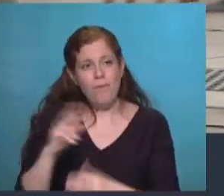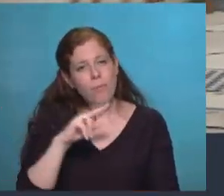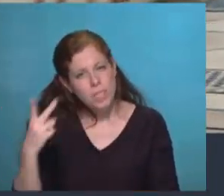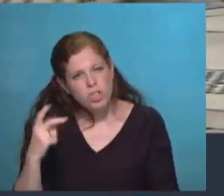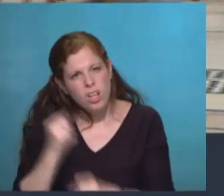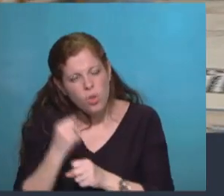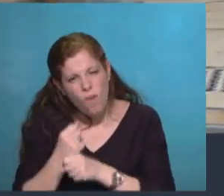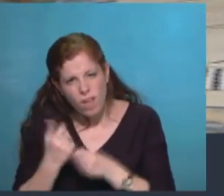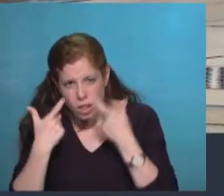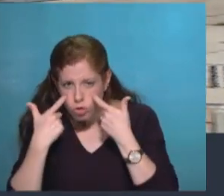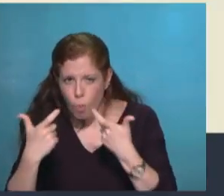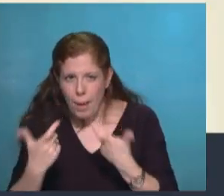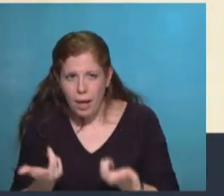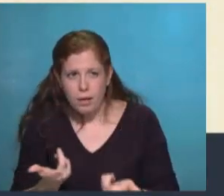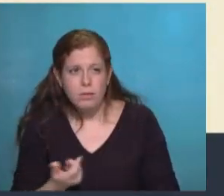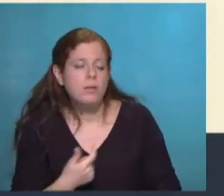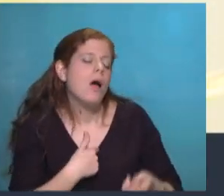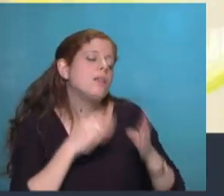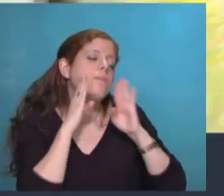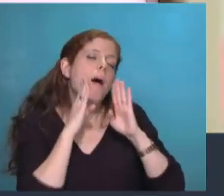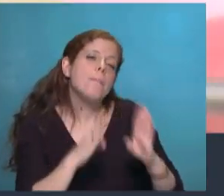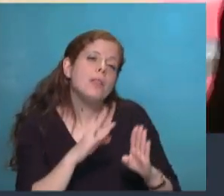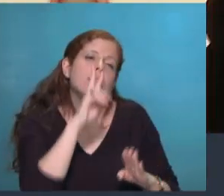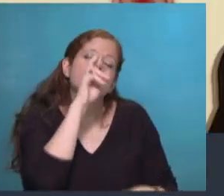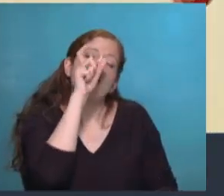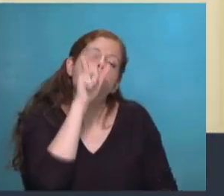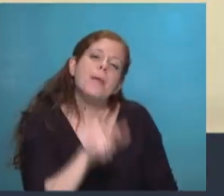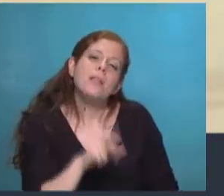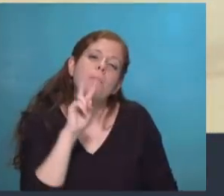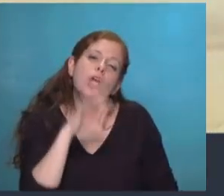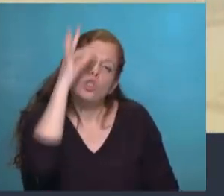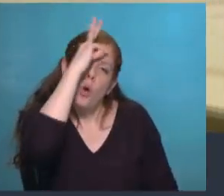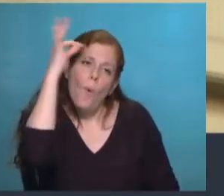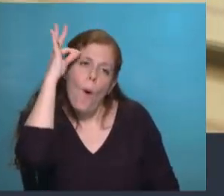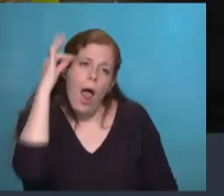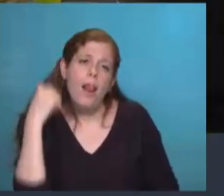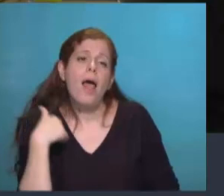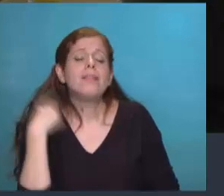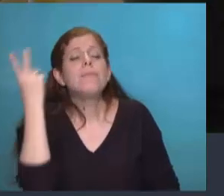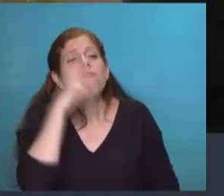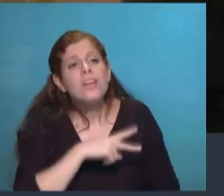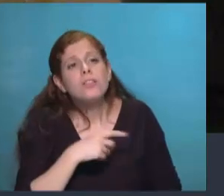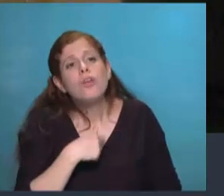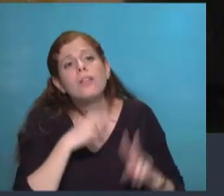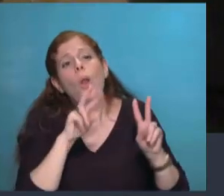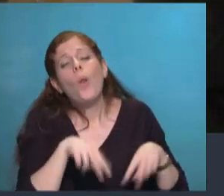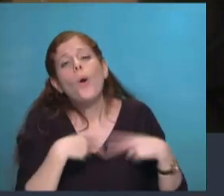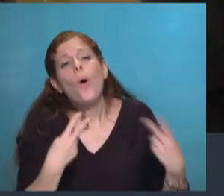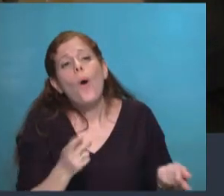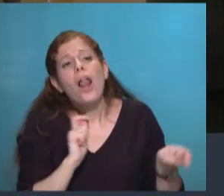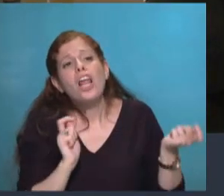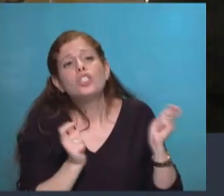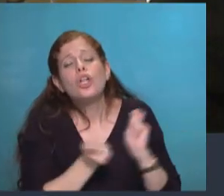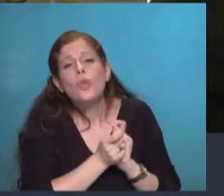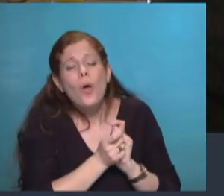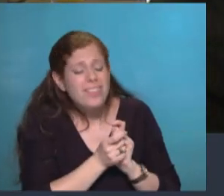עובד כשומר. אני מאמין שיש לבן אדם יש גורל. אני מבין שאני לא יכול